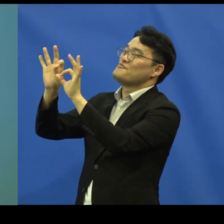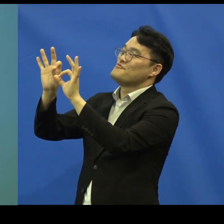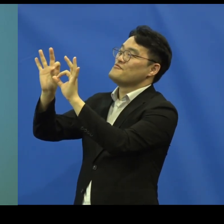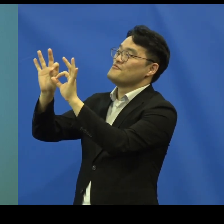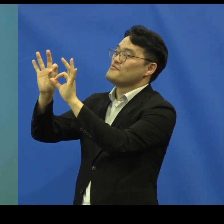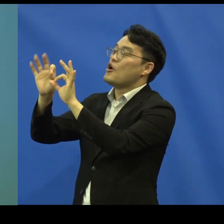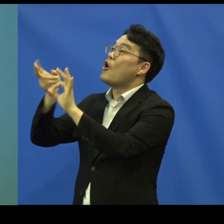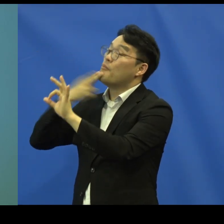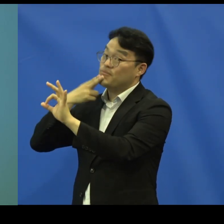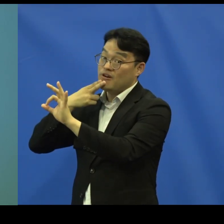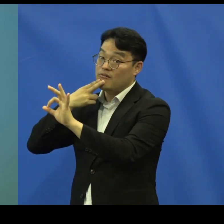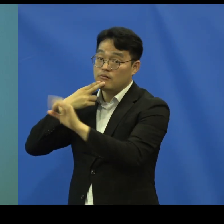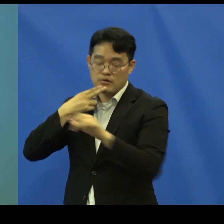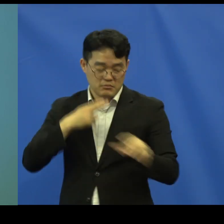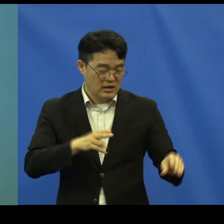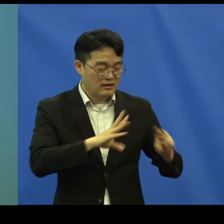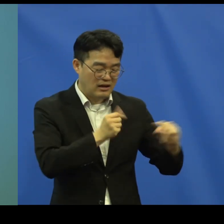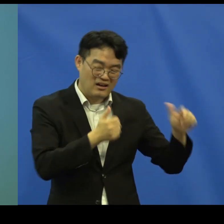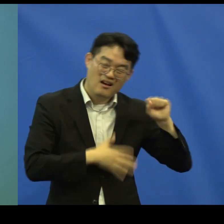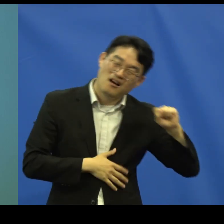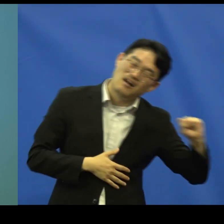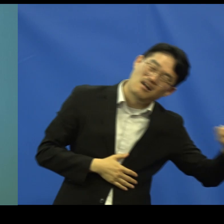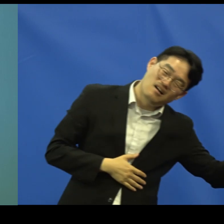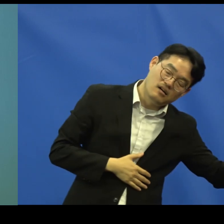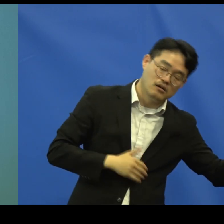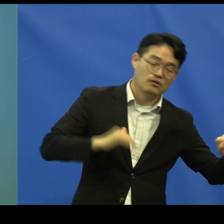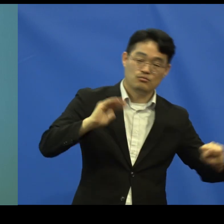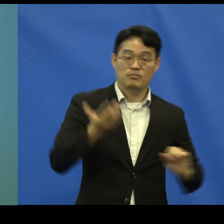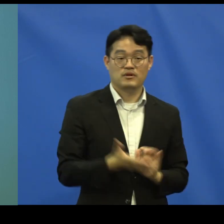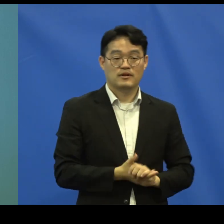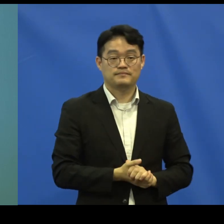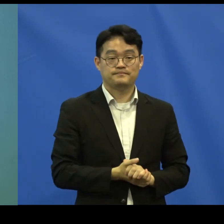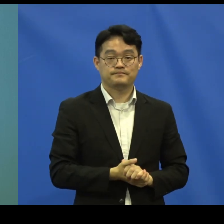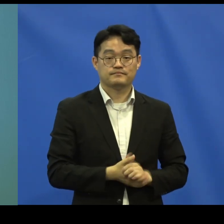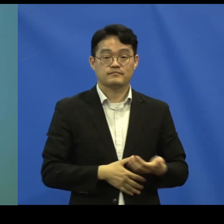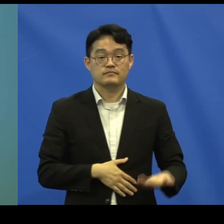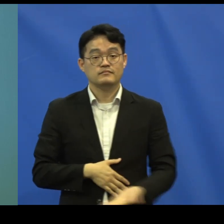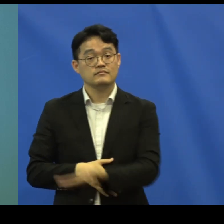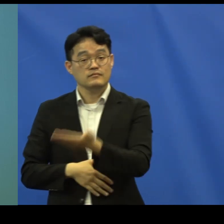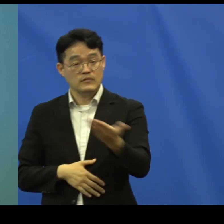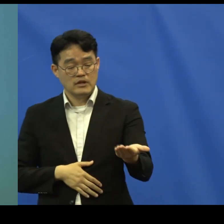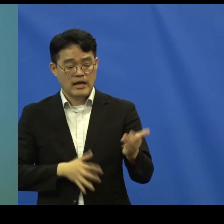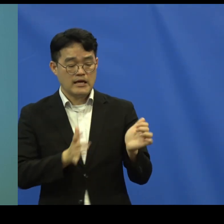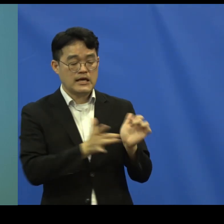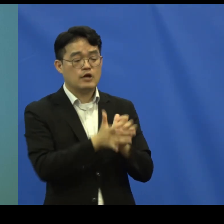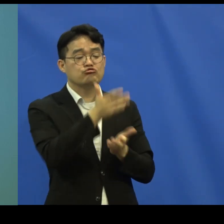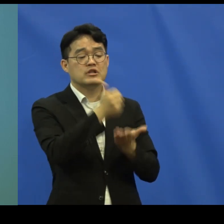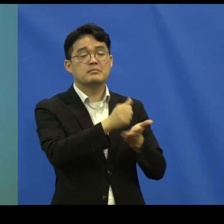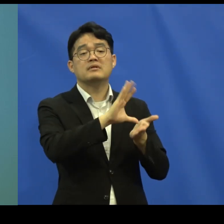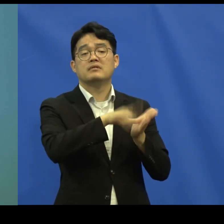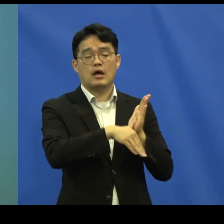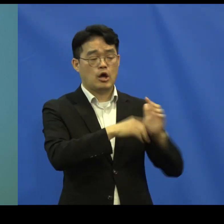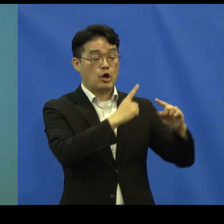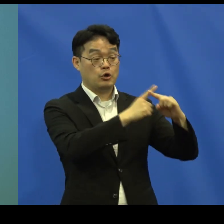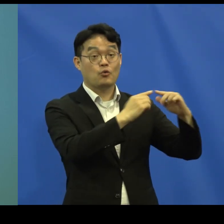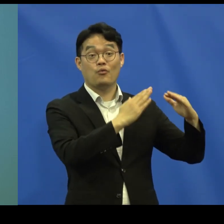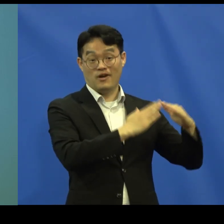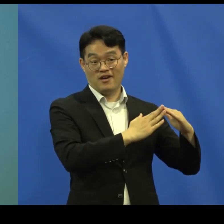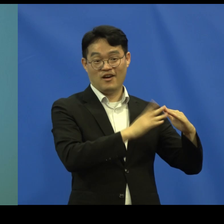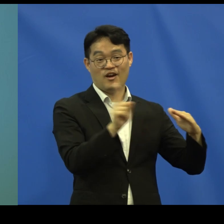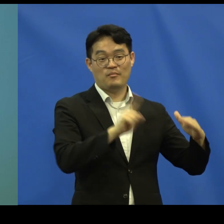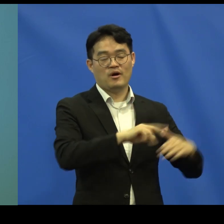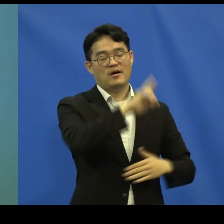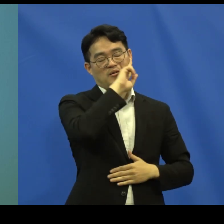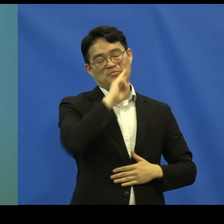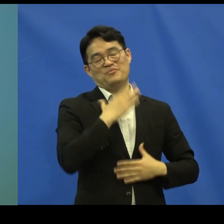꿇게 될 것입니다. 1세기 교회는 어려운 시대였습니다. 성도들이 고난을 많이 겪었는데,